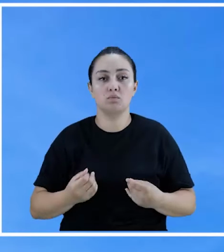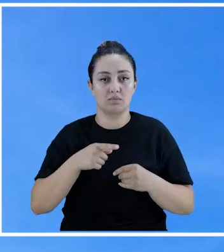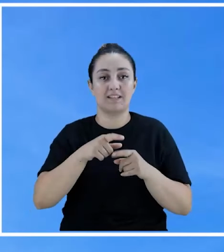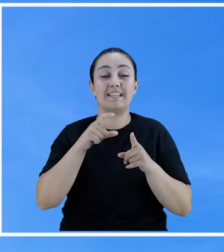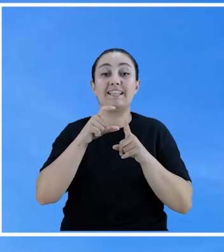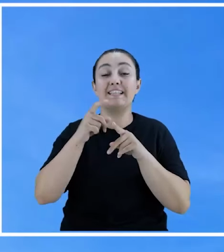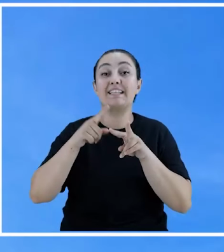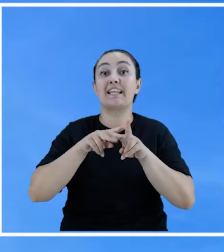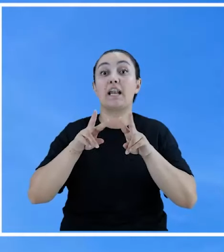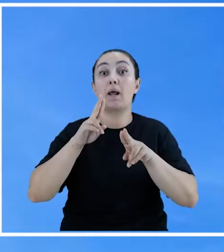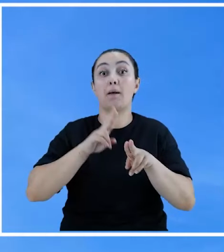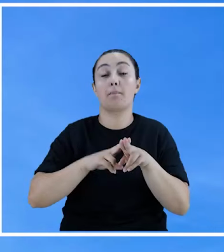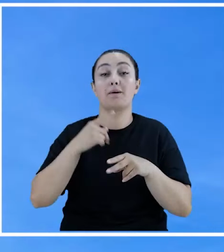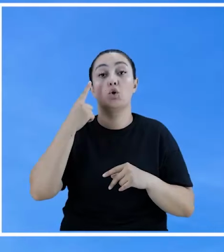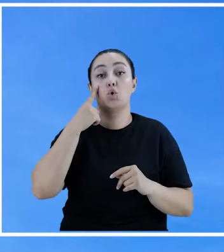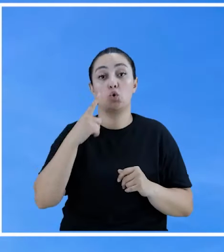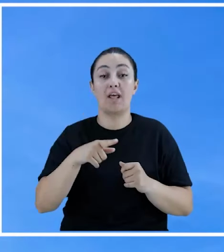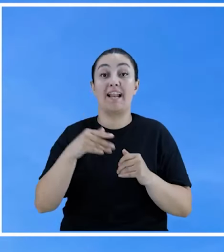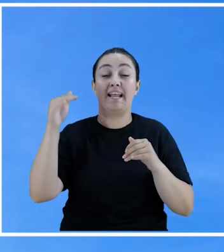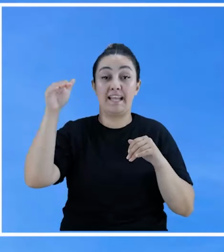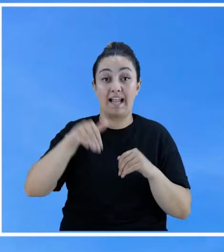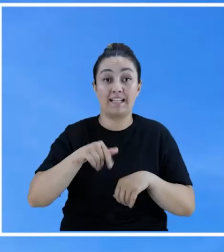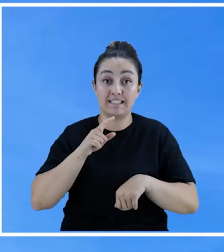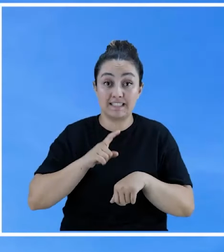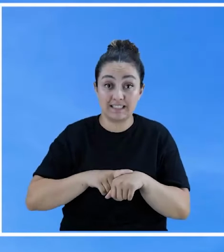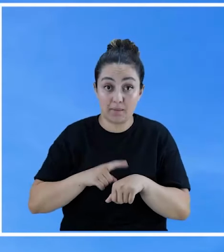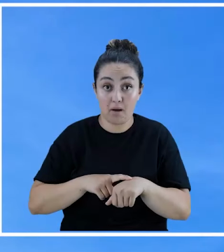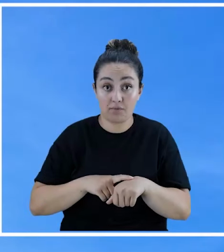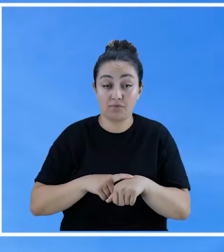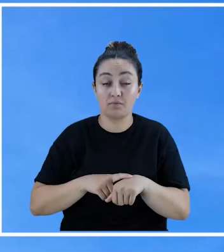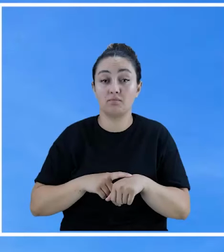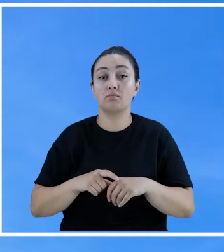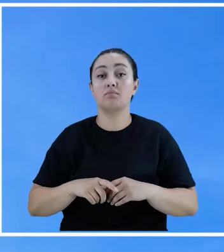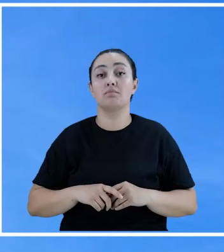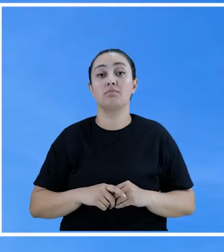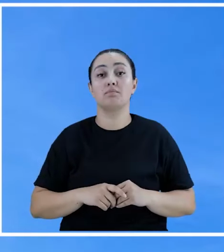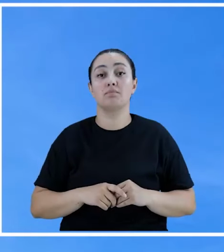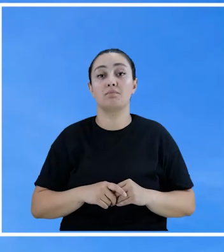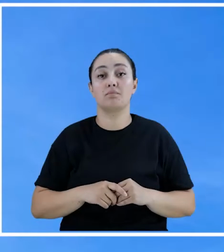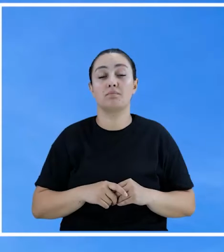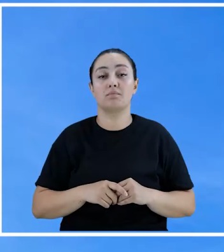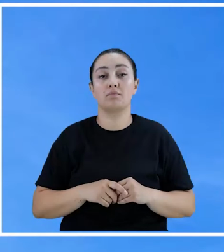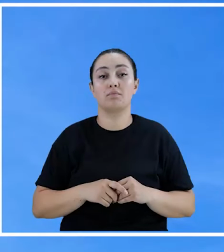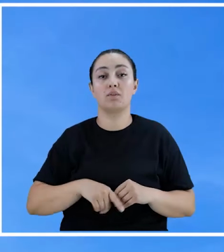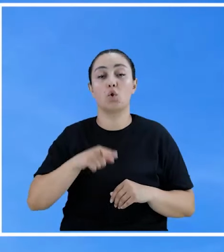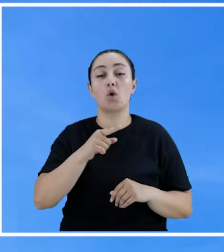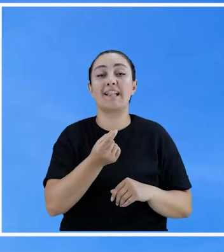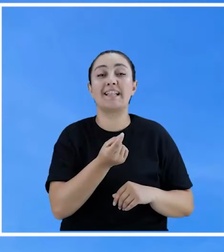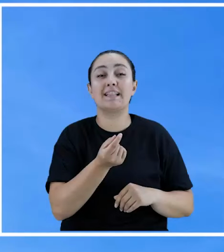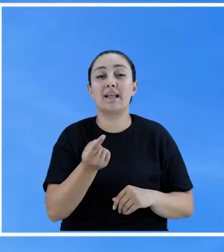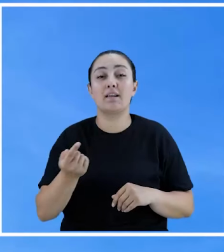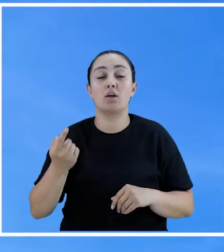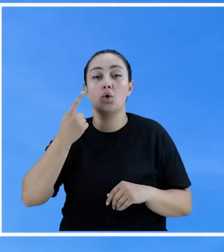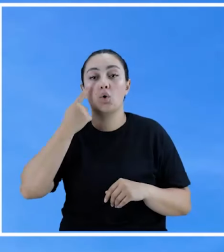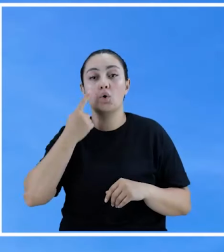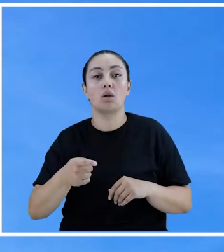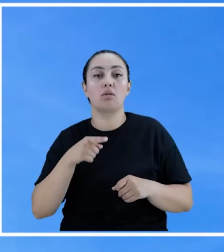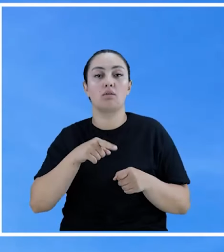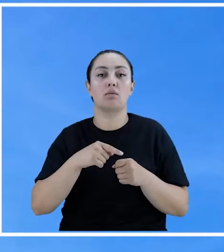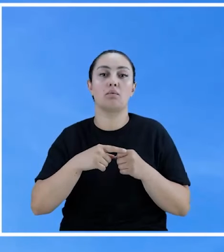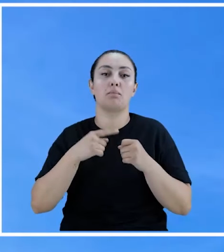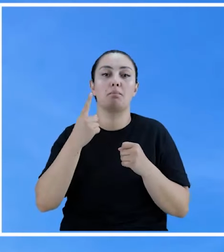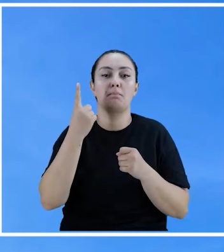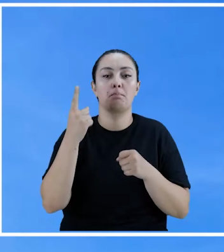O dinamik yük, deprem yükü geldiği zaman hızlı bir şekilde o tanecikler arasındaki